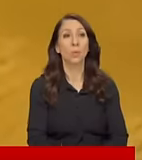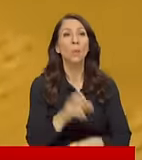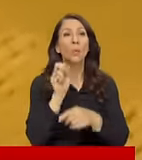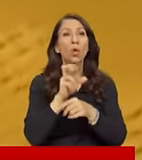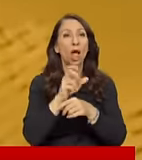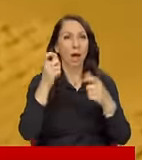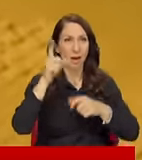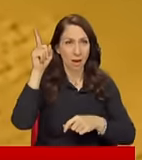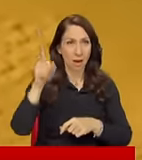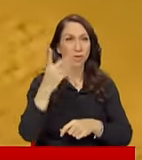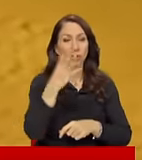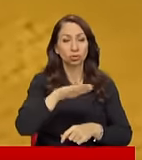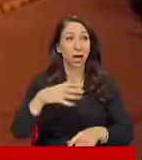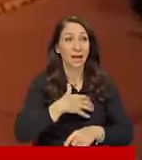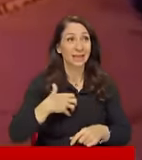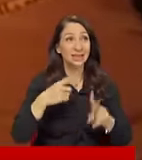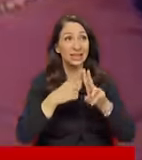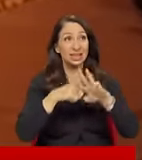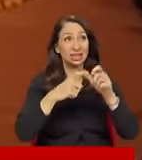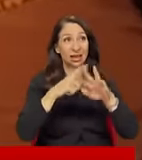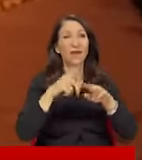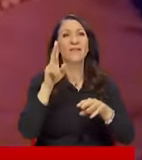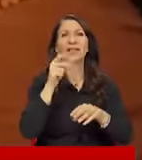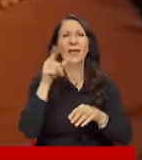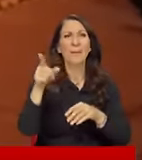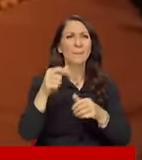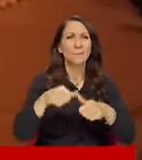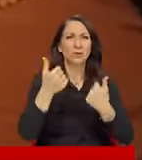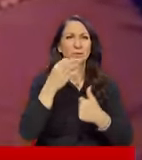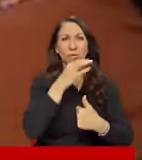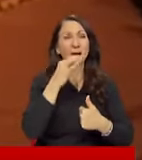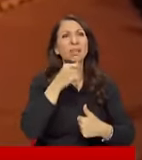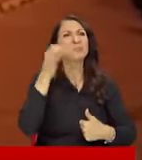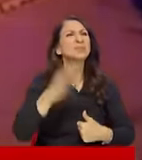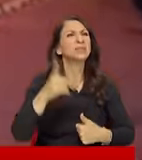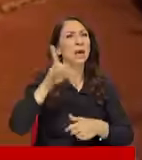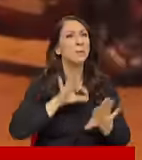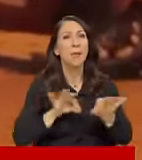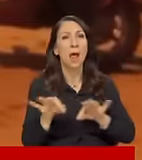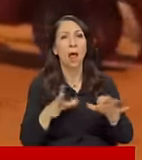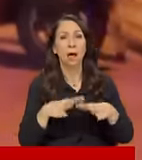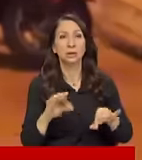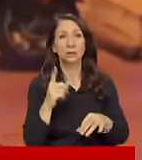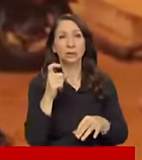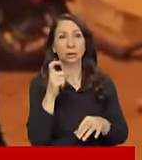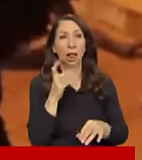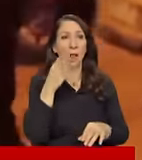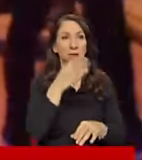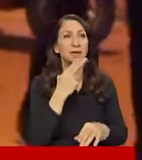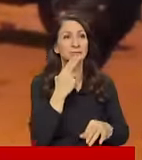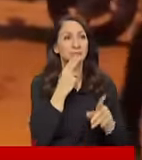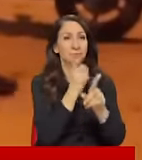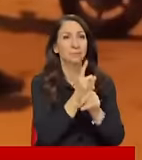Muğla'nın Ortaca ilçesinde 4 çocuk annesi Neşe G. Vedat G. ile boşanma aşamasındaydı. Cani adam her şeyi planlamıştı. Silahla gitti kadının